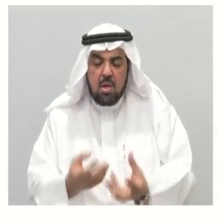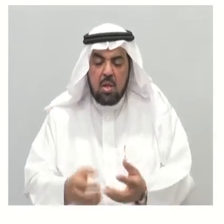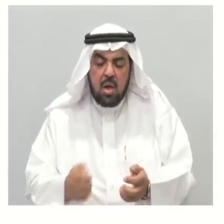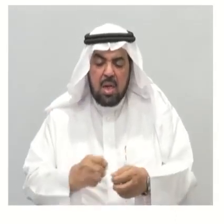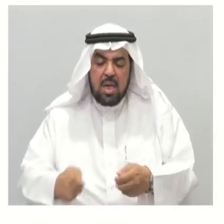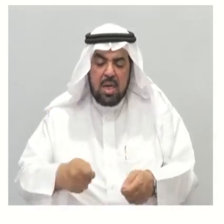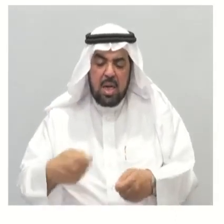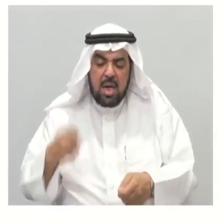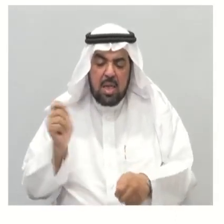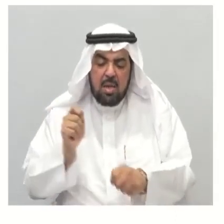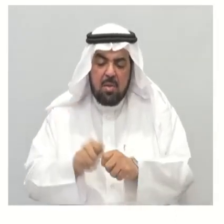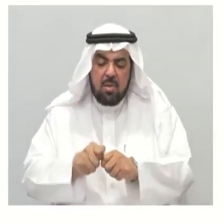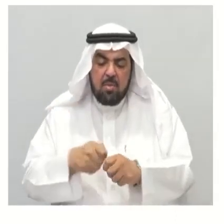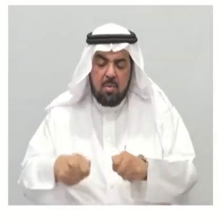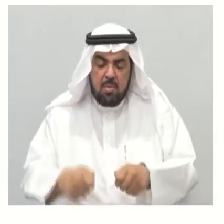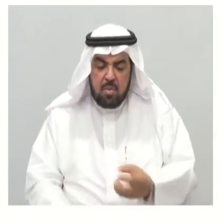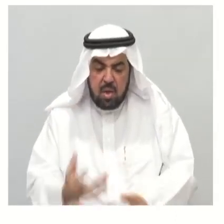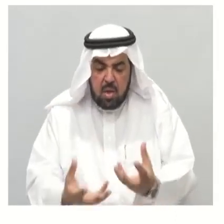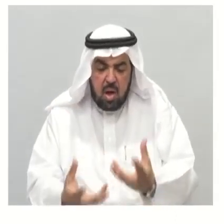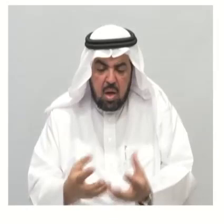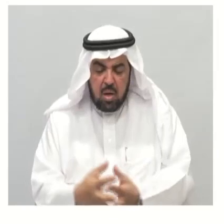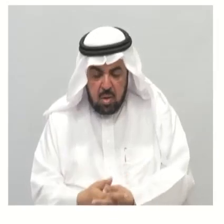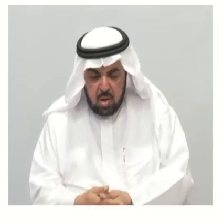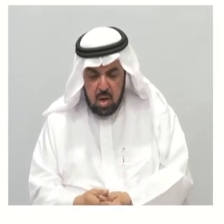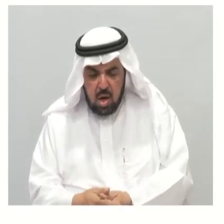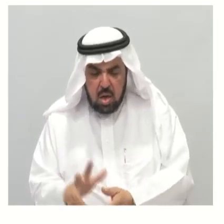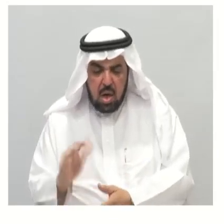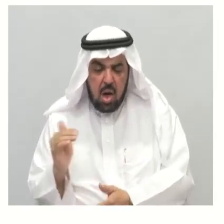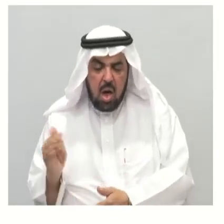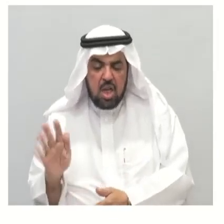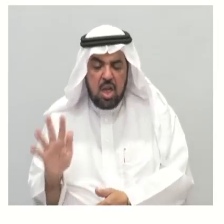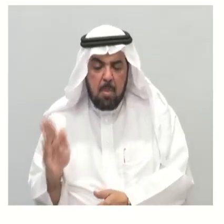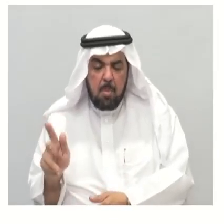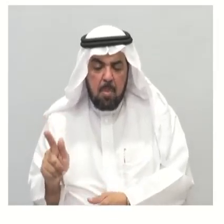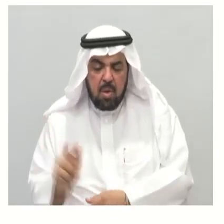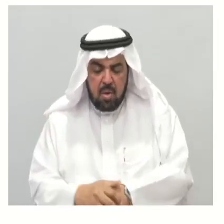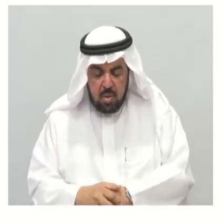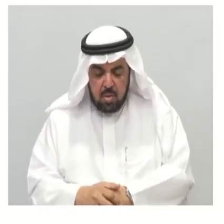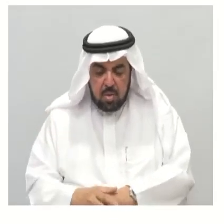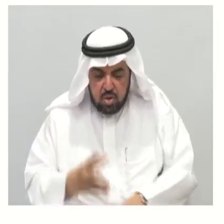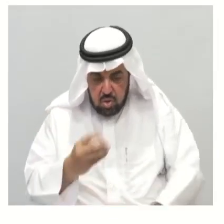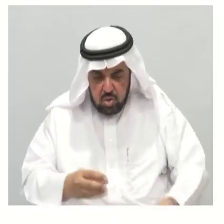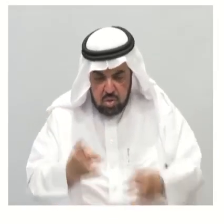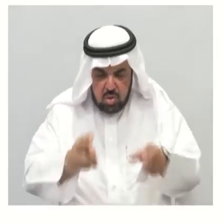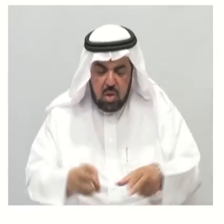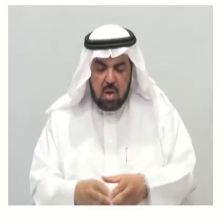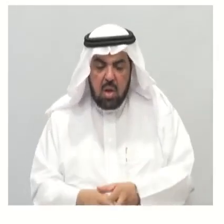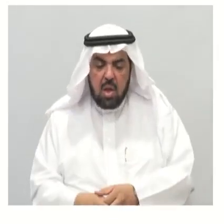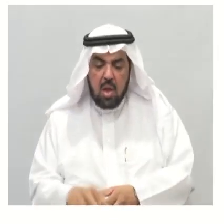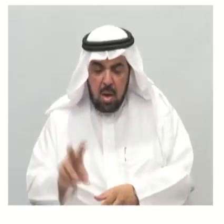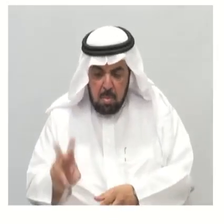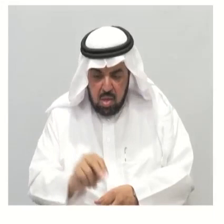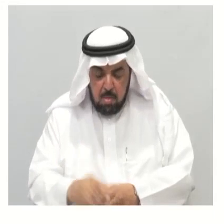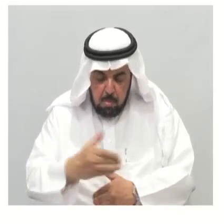الخشب. ماذا ينتج بعد احتراق الخشب؟ هل شكل الخشب قبل الاحتراق